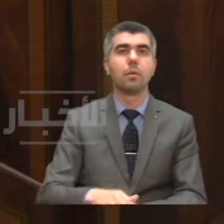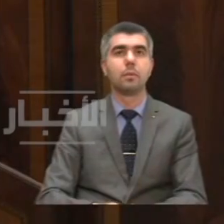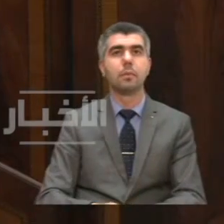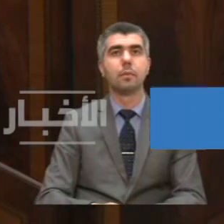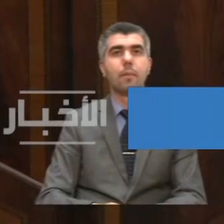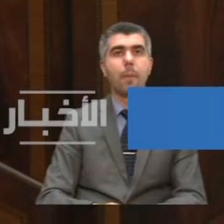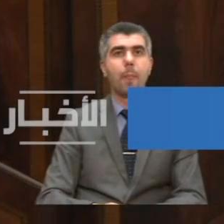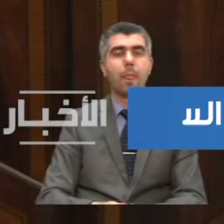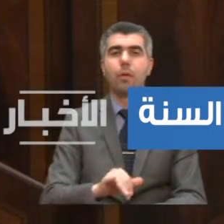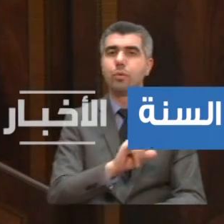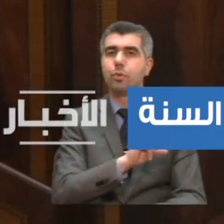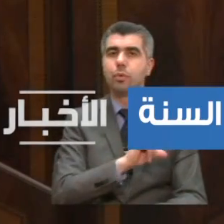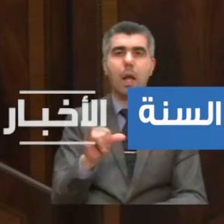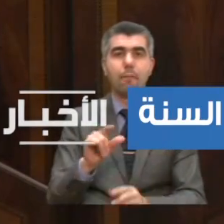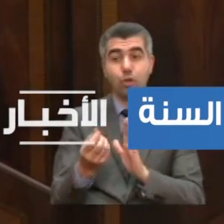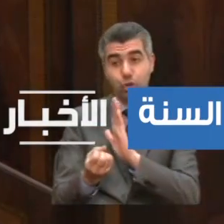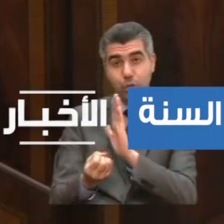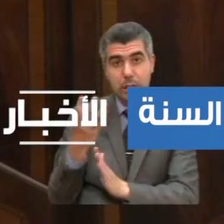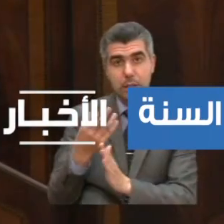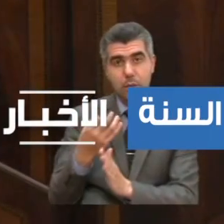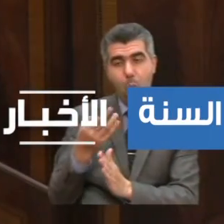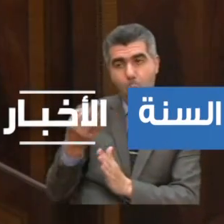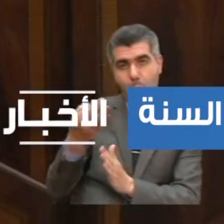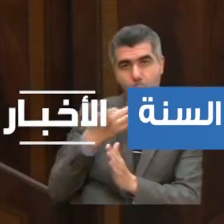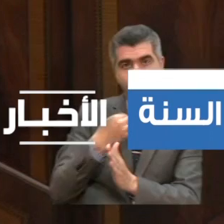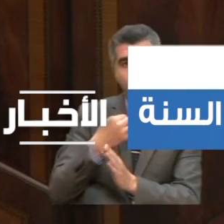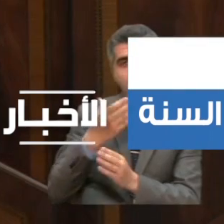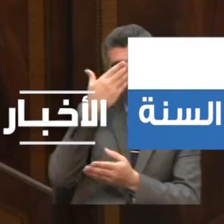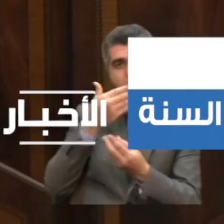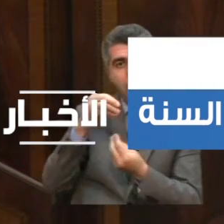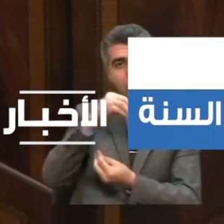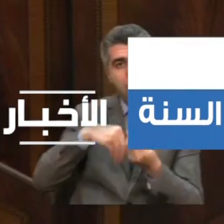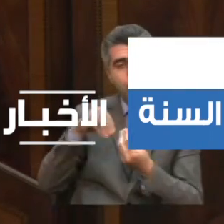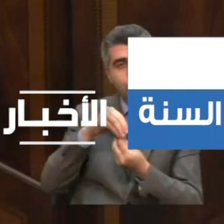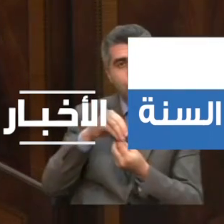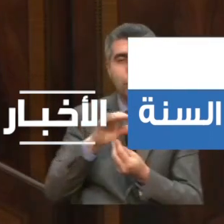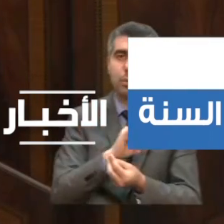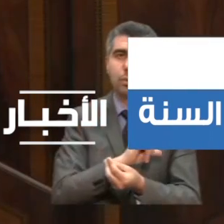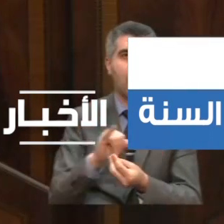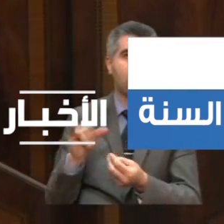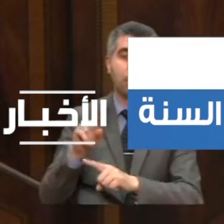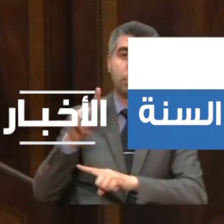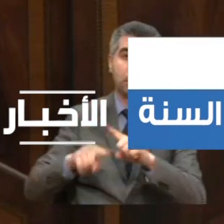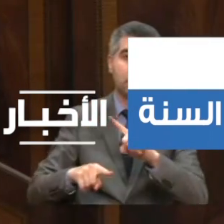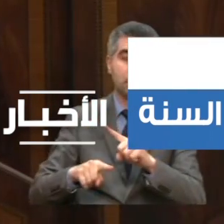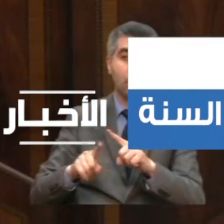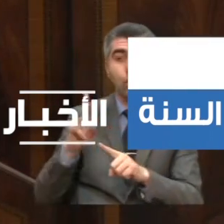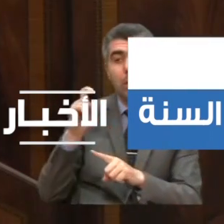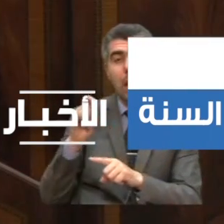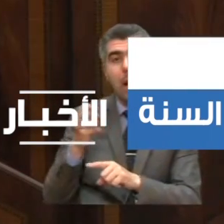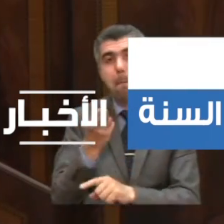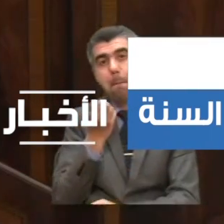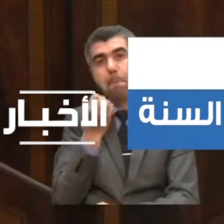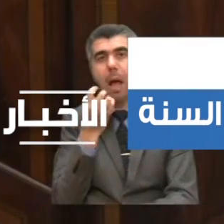ليس هناك جديد في قضية الحج. كل ما هنالك أن الوزارة توصلت في شهر مارس، في أوائل